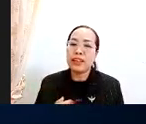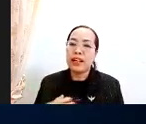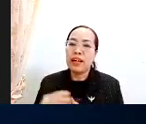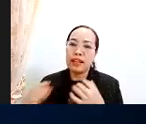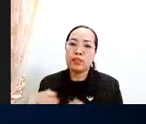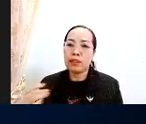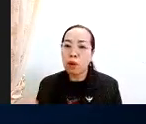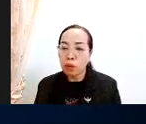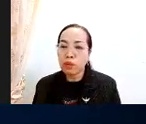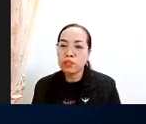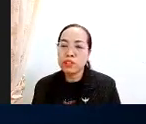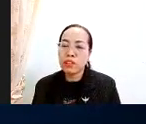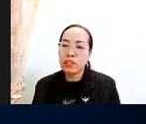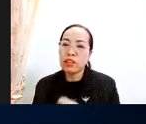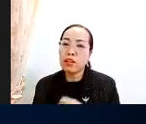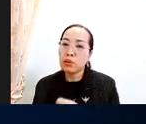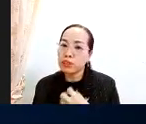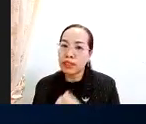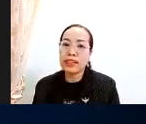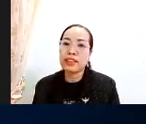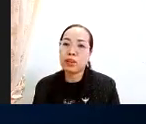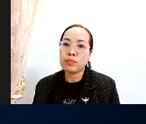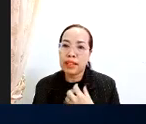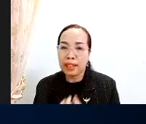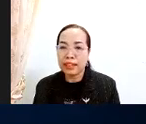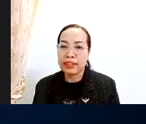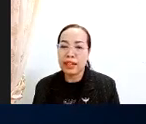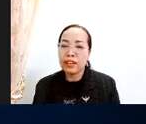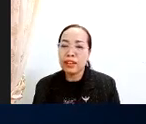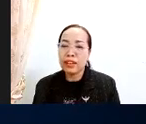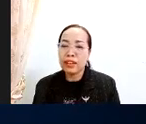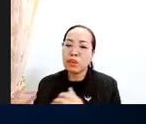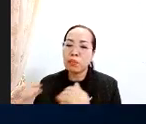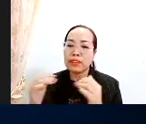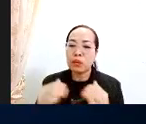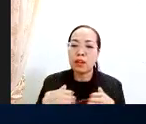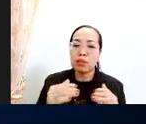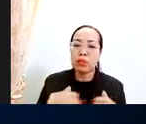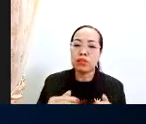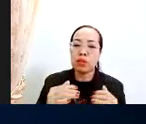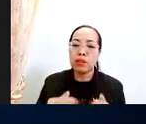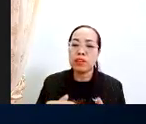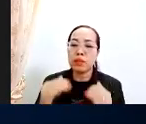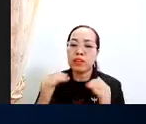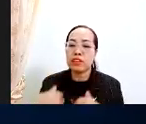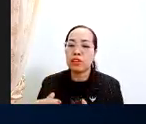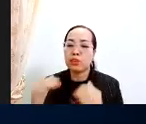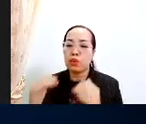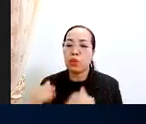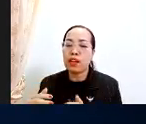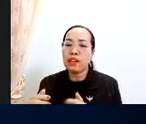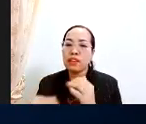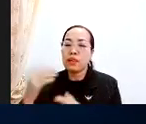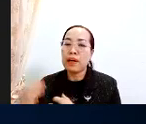sạ hệ răng vật thô nông cua sa nếu nhom giang khang chả là sao nếu nhom ban qua cầm hồn là tôm y thôi nếu